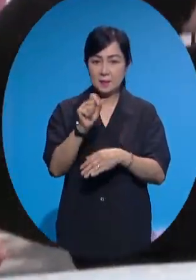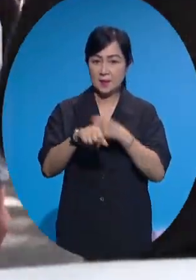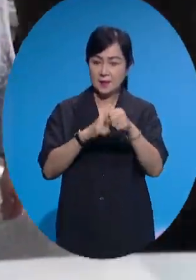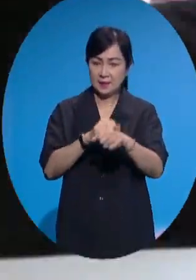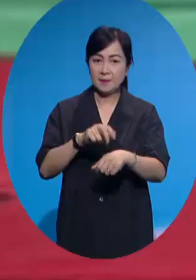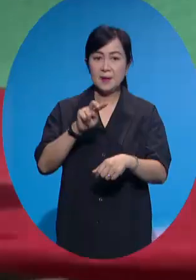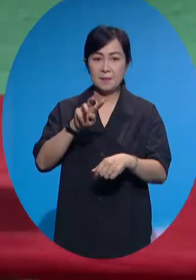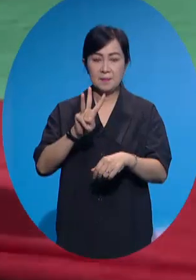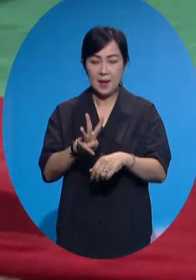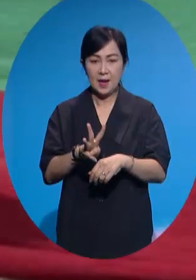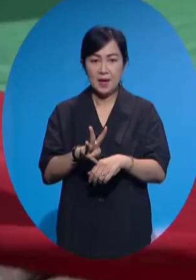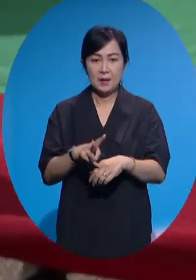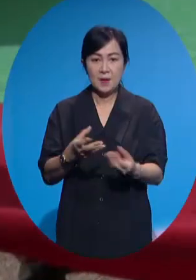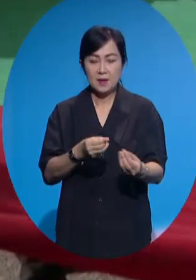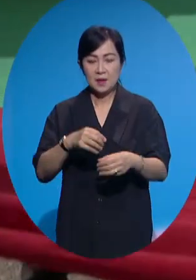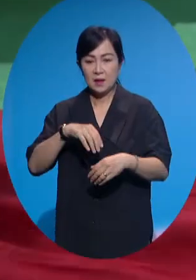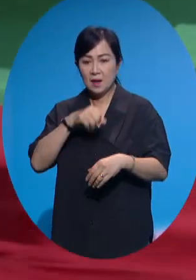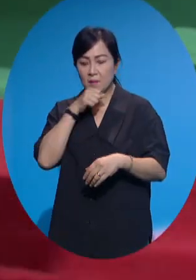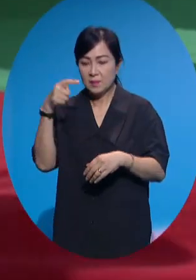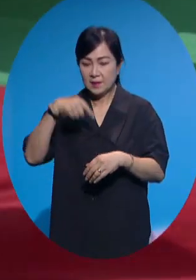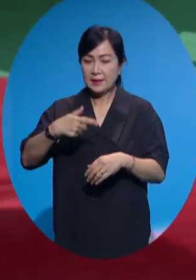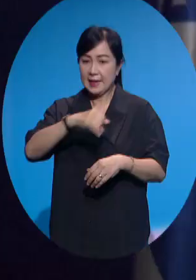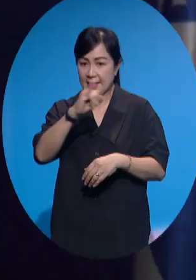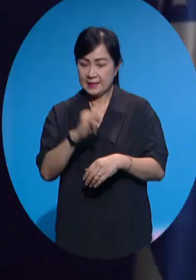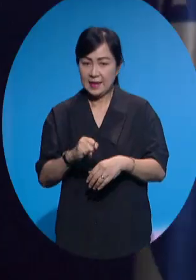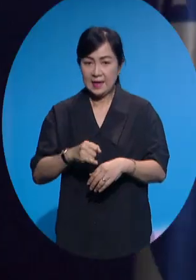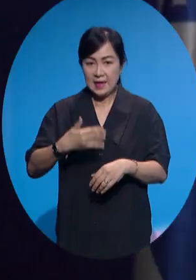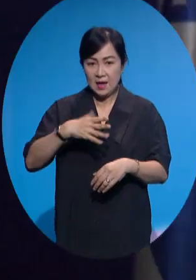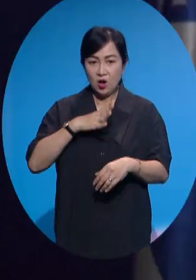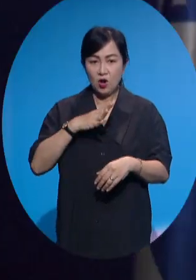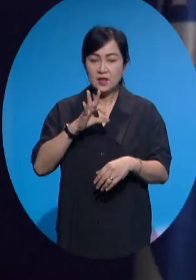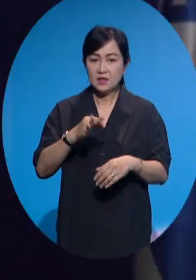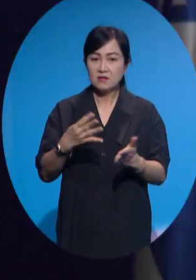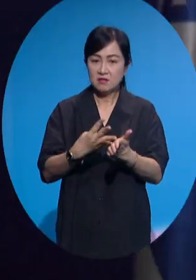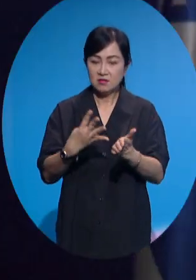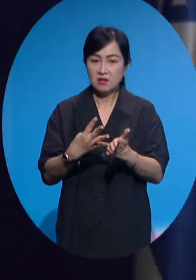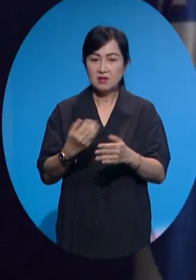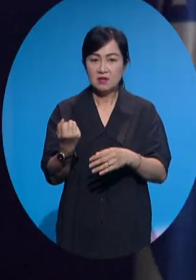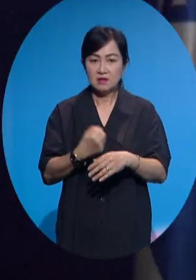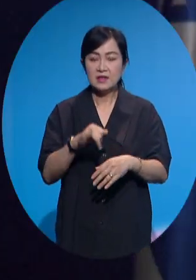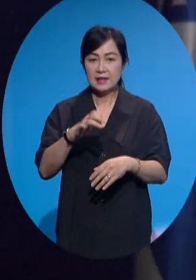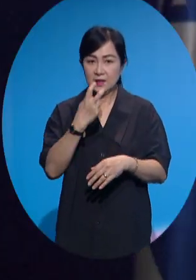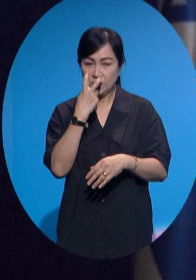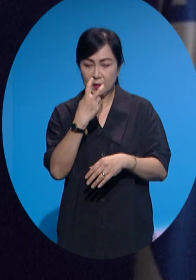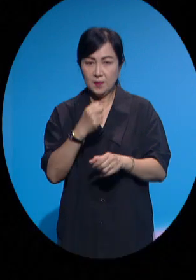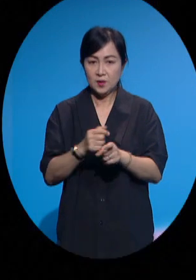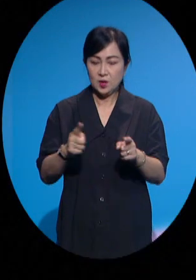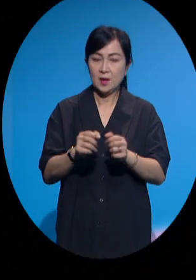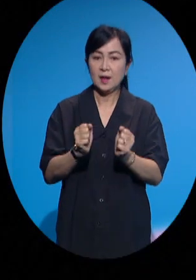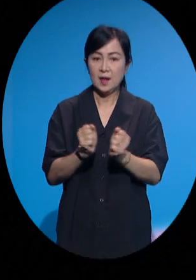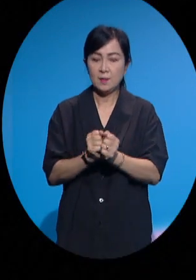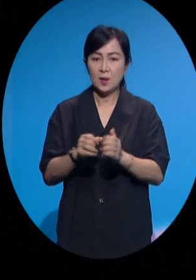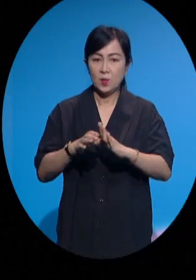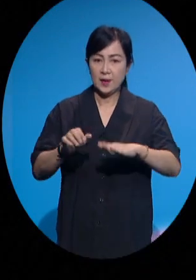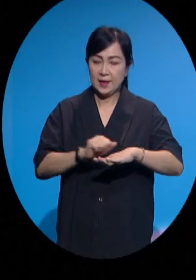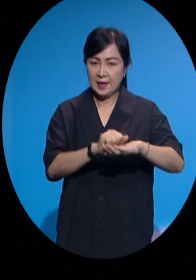2023 và đưa thi thể của ông Sang gaza đây là thi thể con tin thứ tư được lực lượng Israel tìm thấy trong một chiến dịch phối hợp với cơ